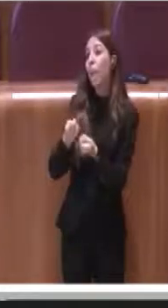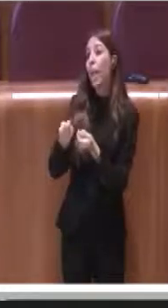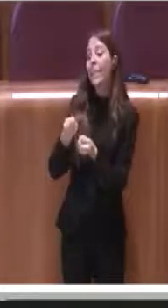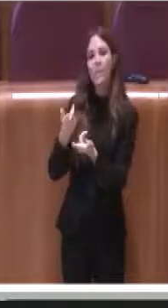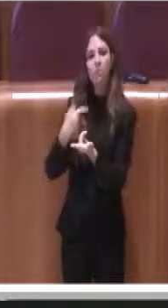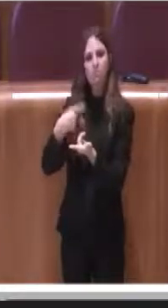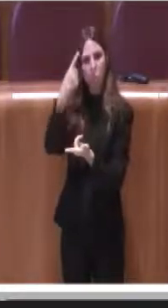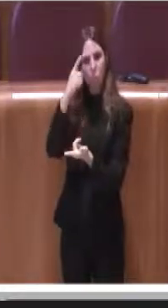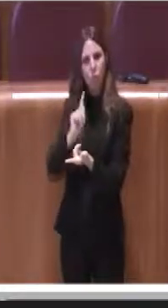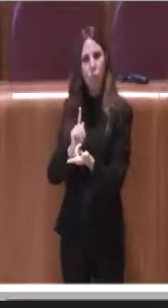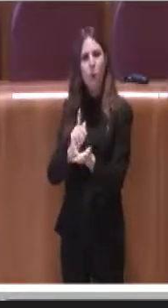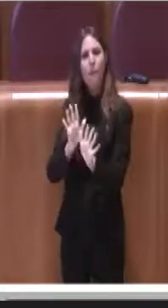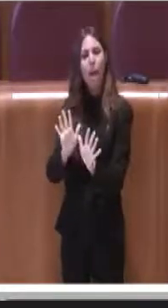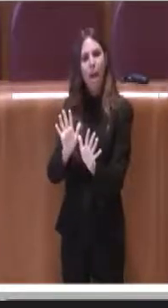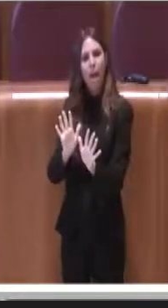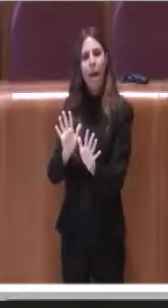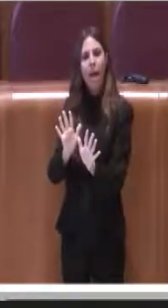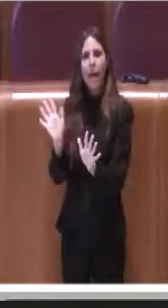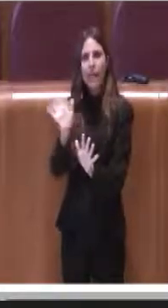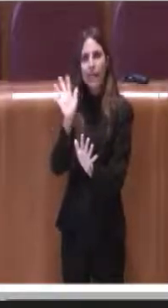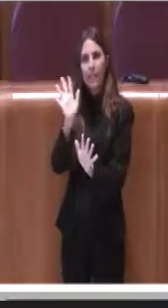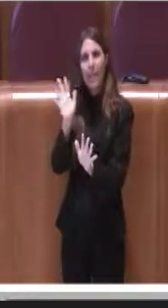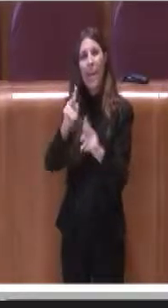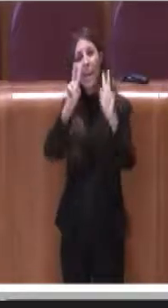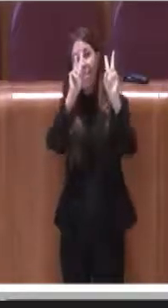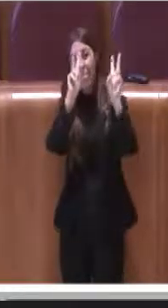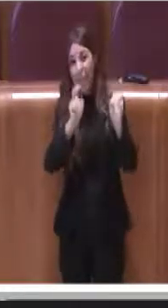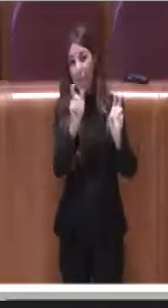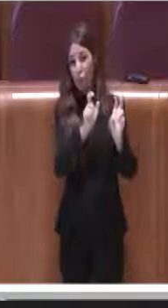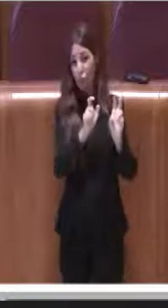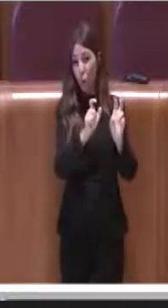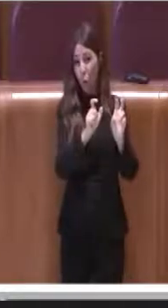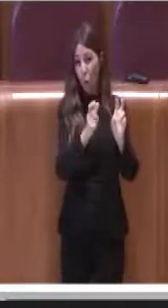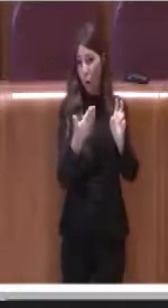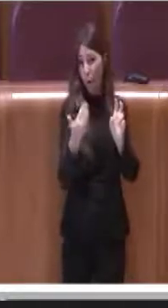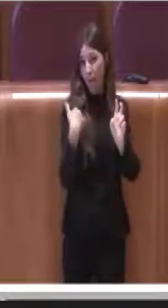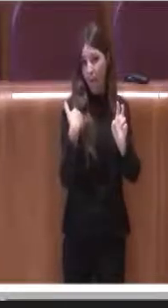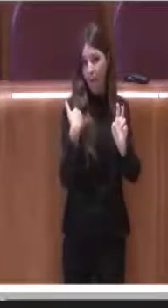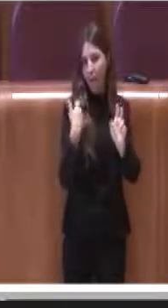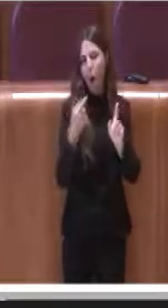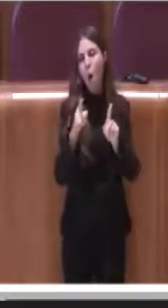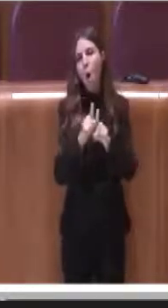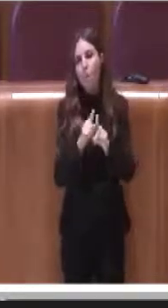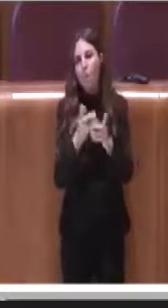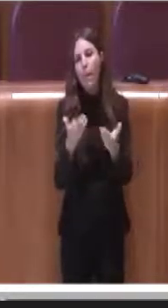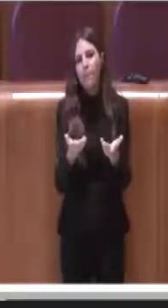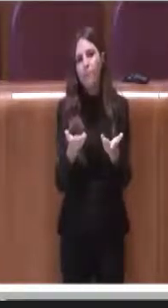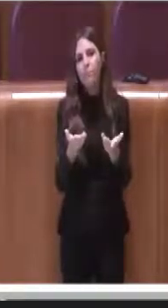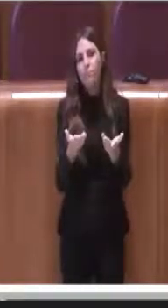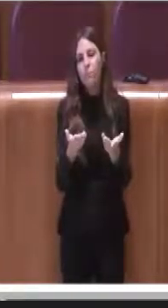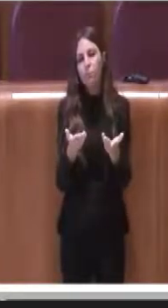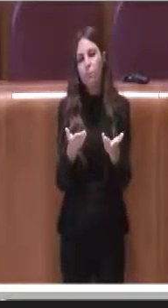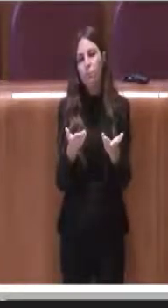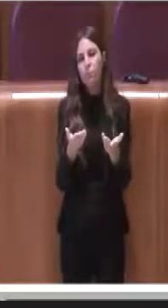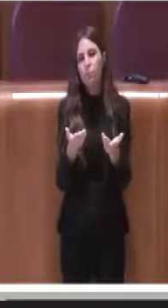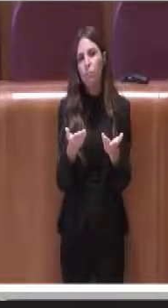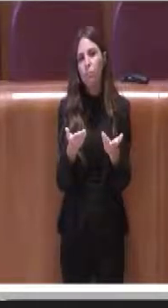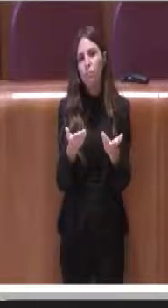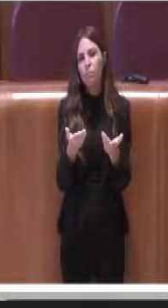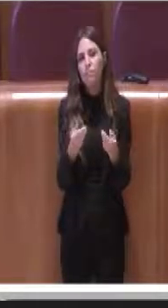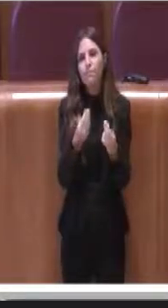esempio potrebbe essere il tema di cui si è parlato in questi giorni, ossia andare a recuperare